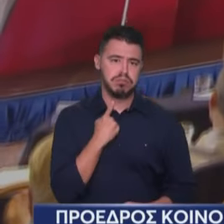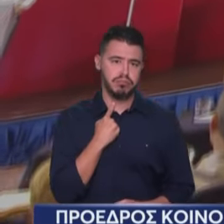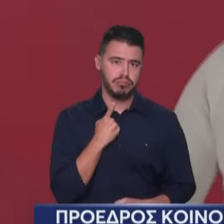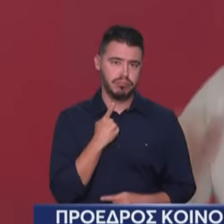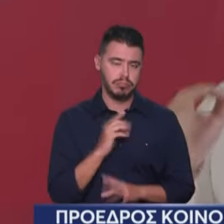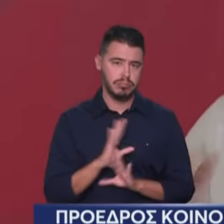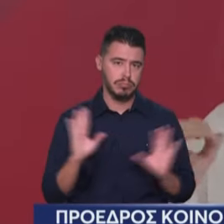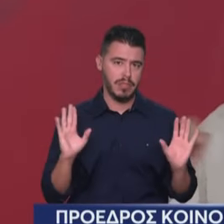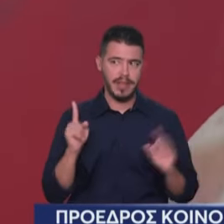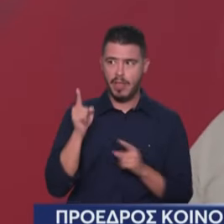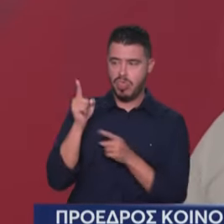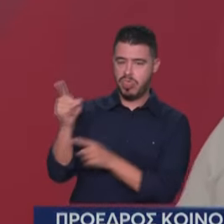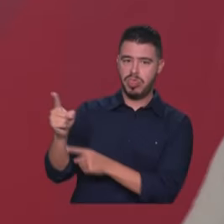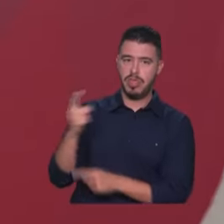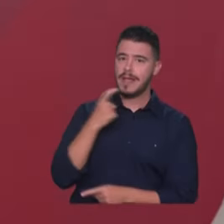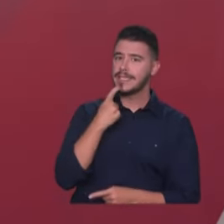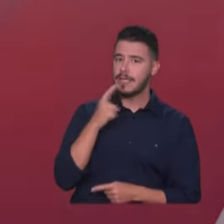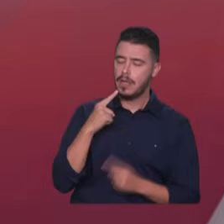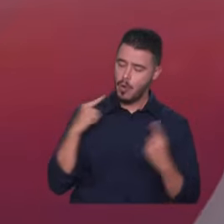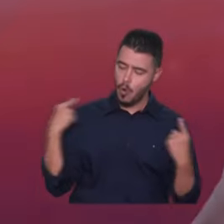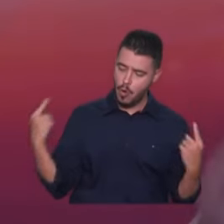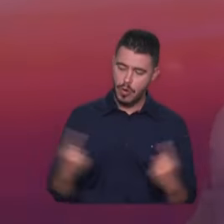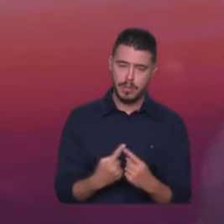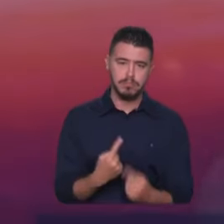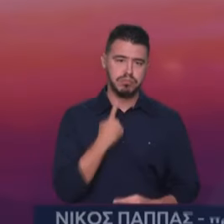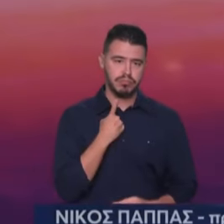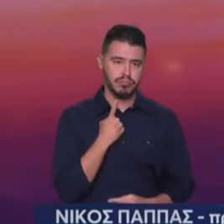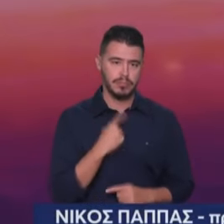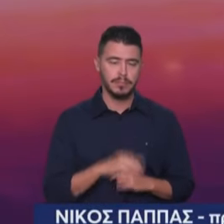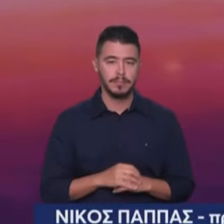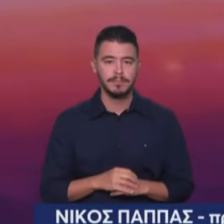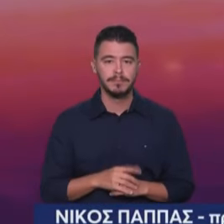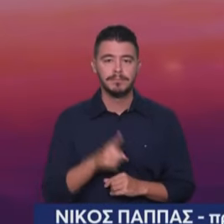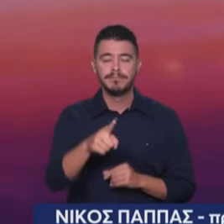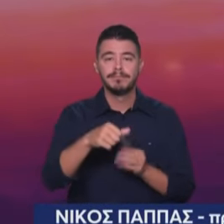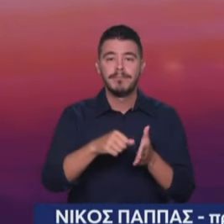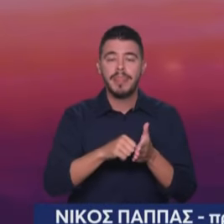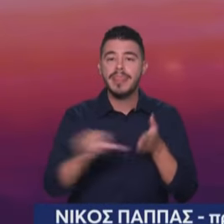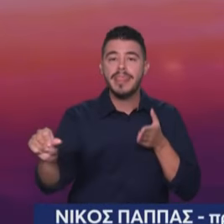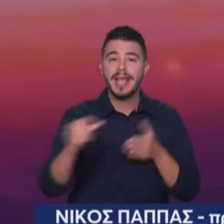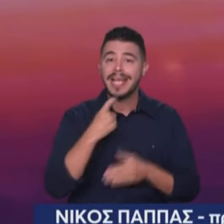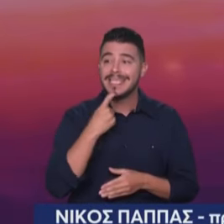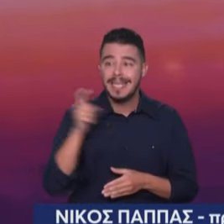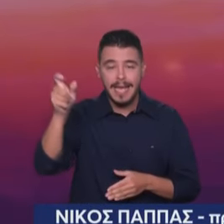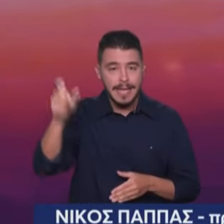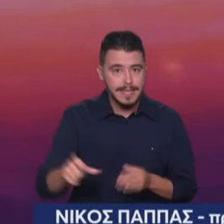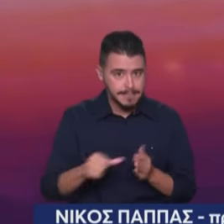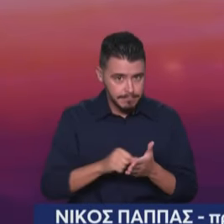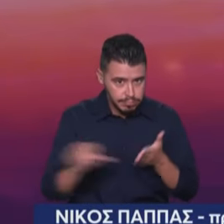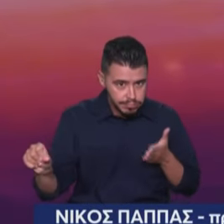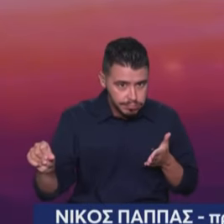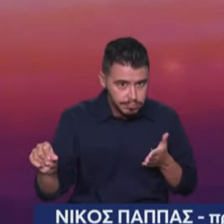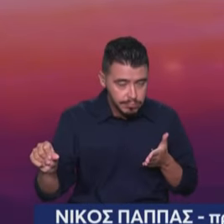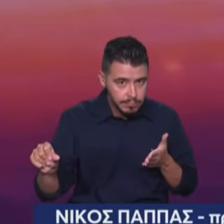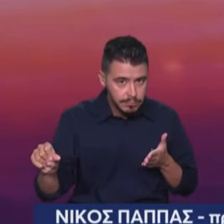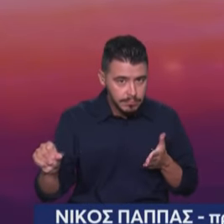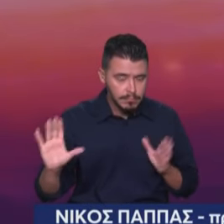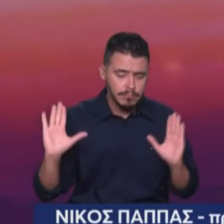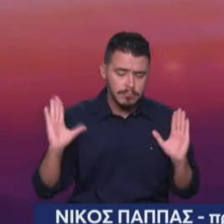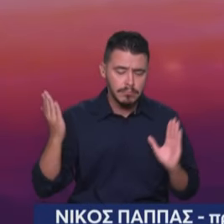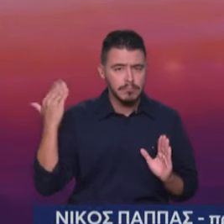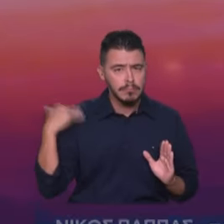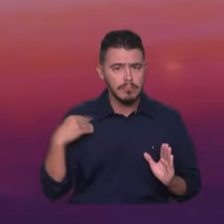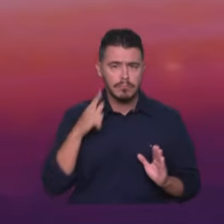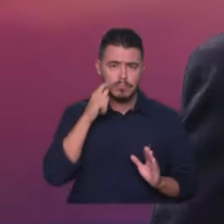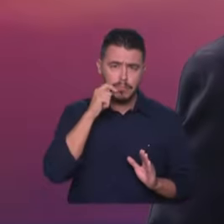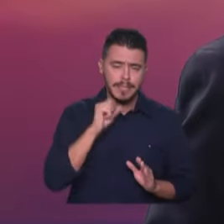Η πορεία. Επειδή το είπατε χθες, εγώ θέλω να το ξαναρωτήσω. Θέμα διαγραφής Κασελάκη υπάρχει και δεν παίρνω μόνο την τοποθέτηση της κυρίας Νοτοπούλου. Άκουσα και τον κύριο